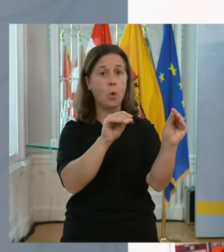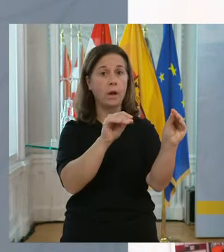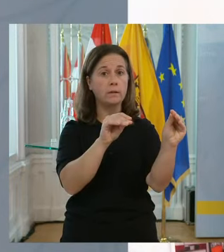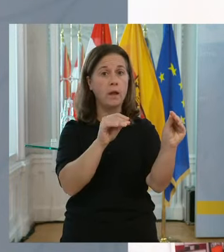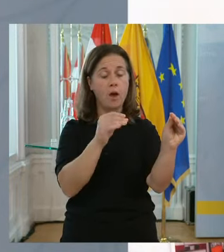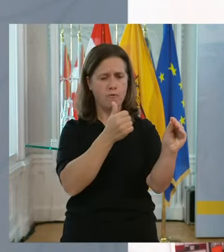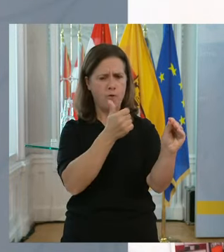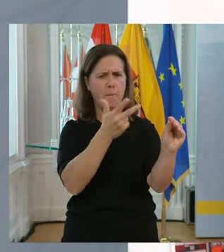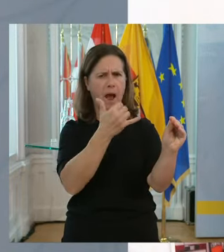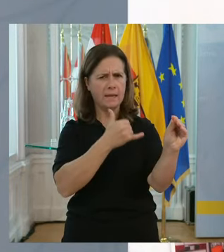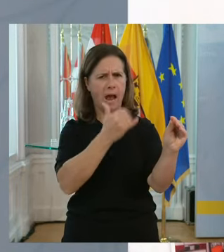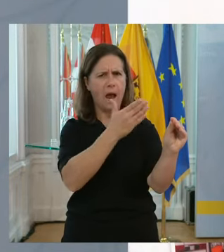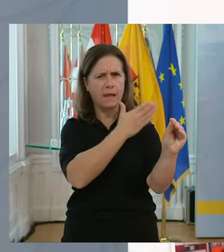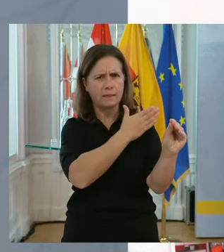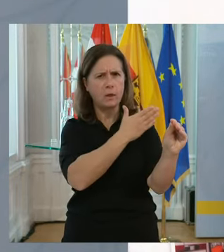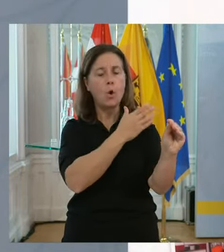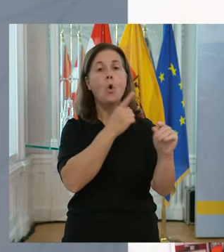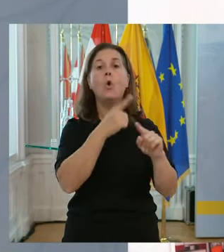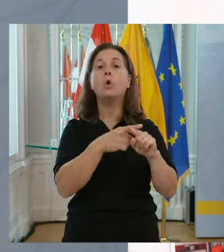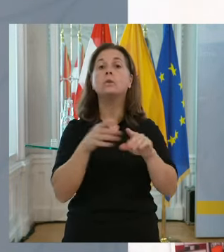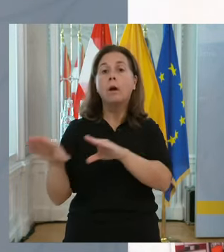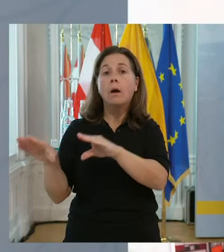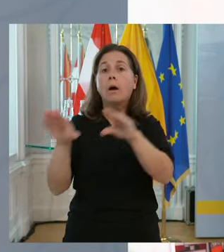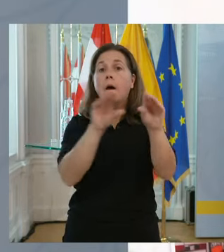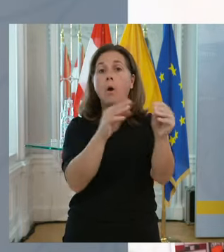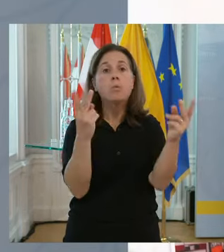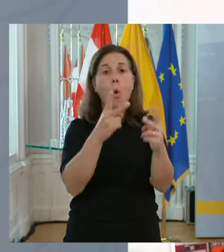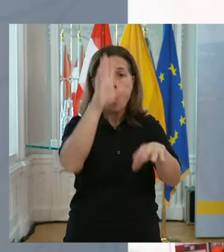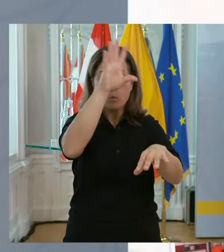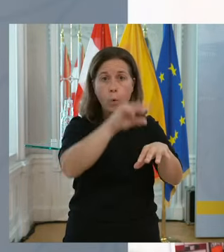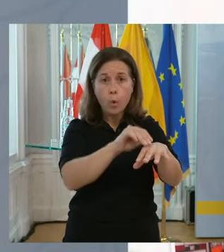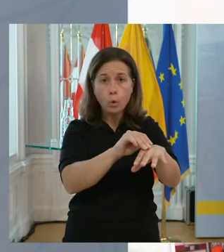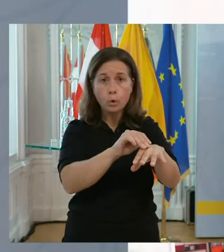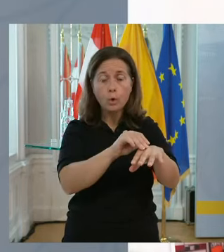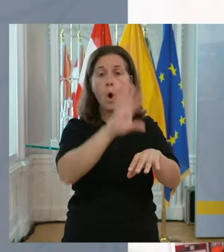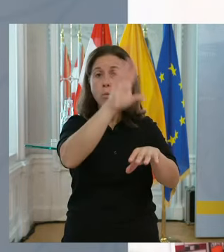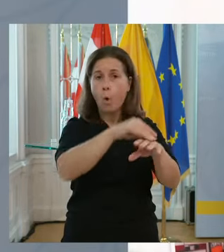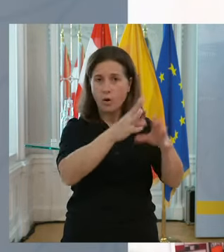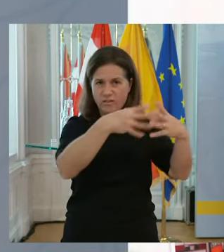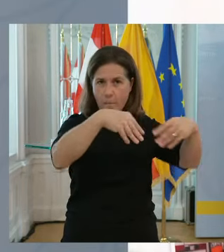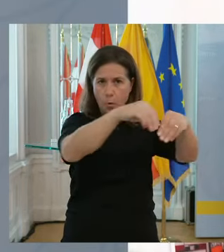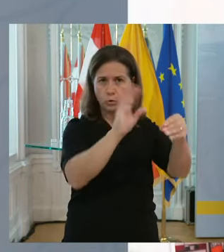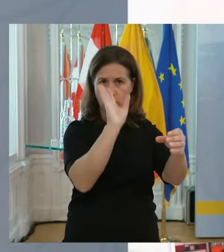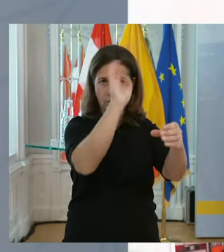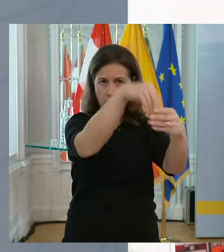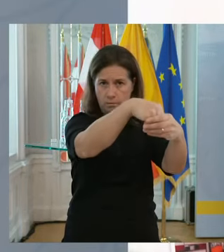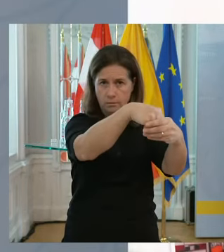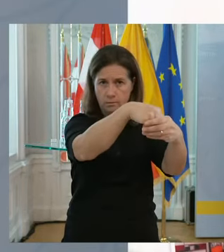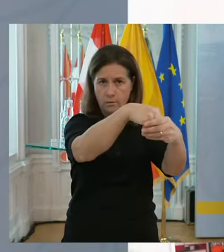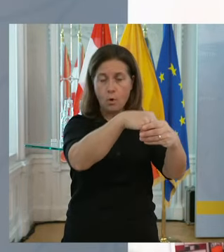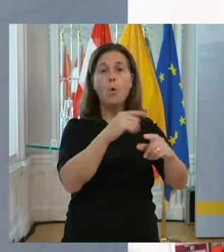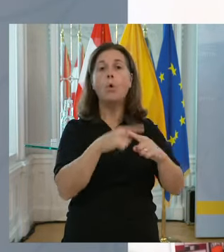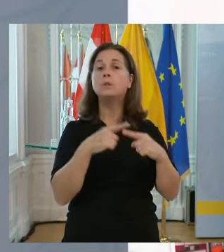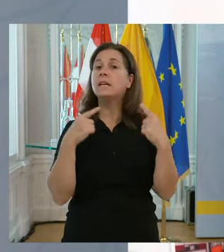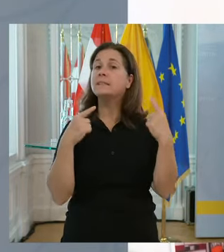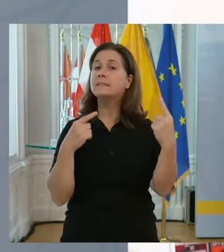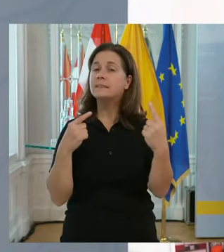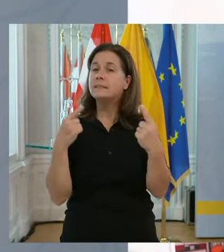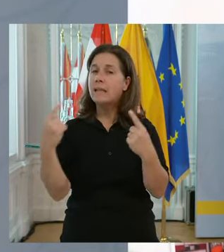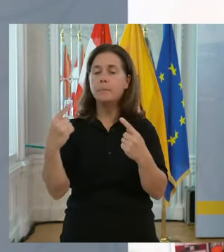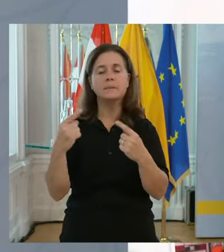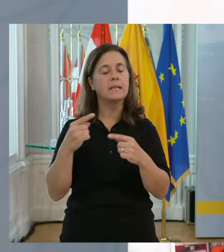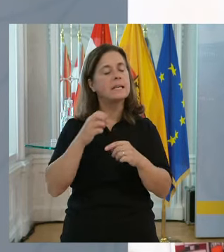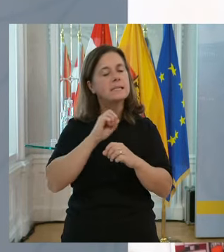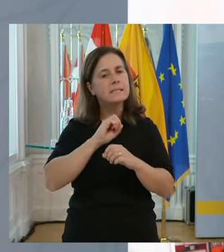wenigen Jahren und sie ist in eine Wohnung gezogen, in einen Wohnverbund gezogen und sie hat das wirklich sehr,